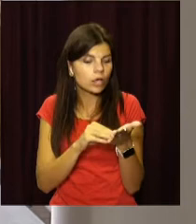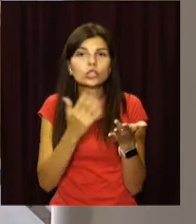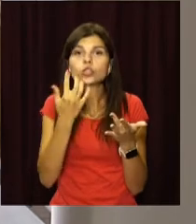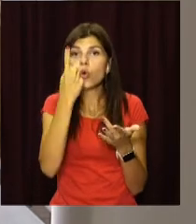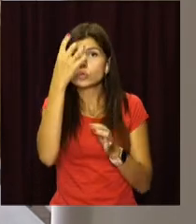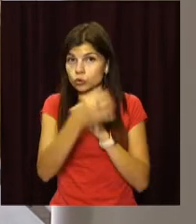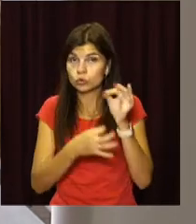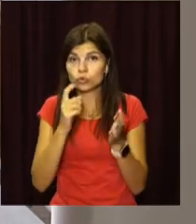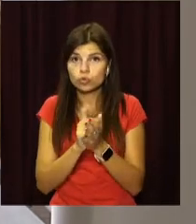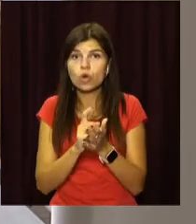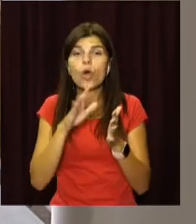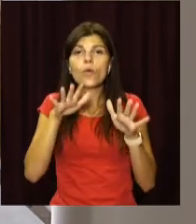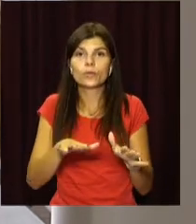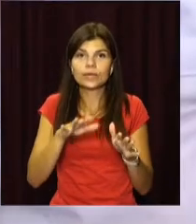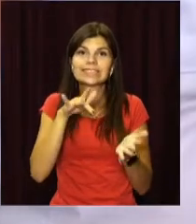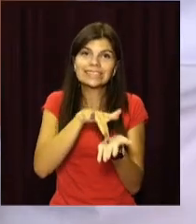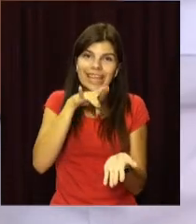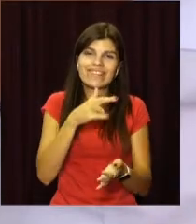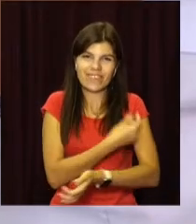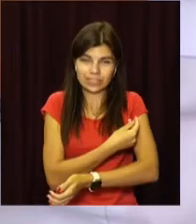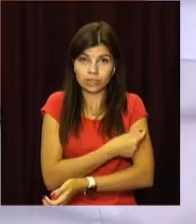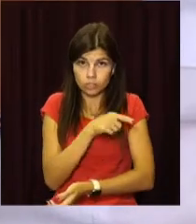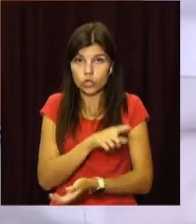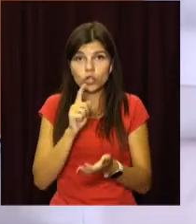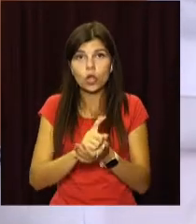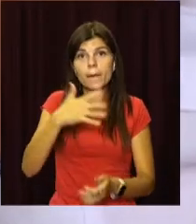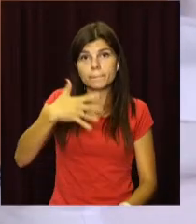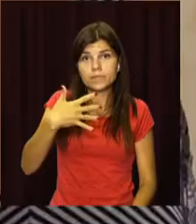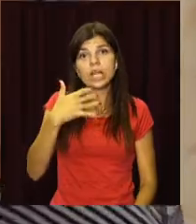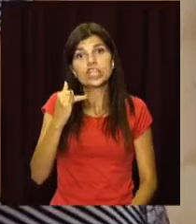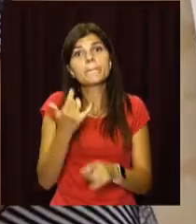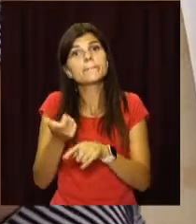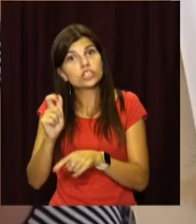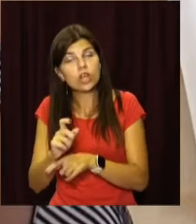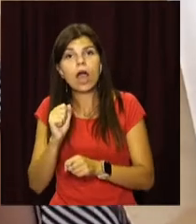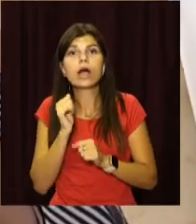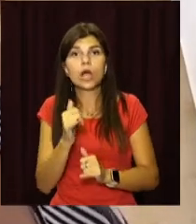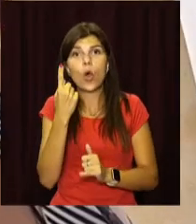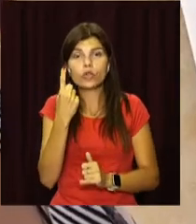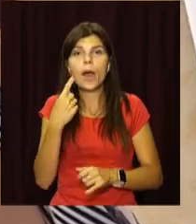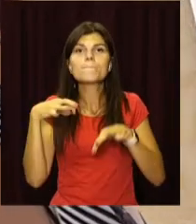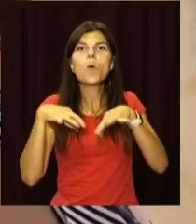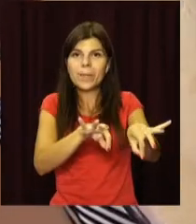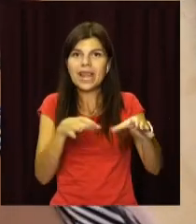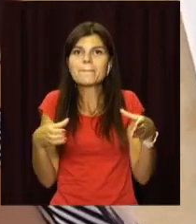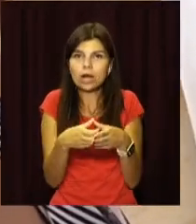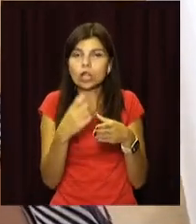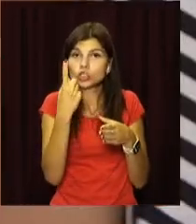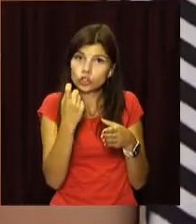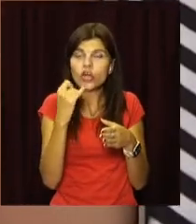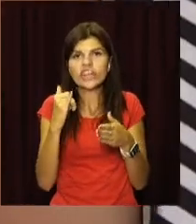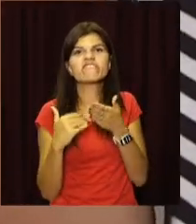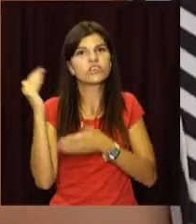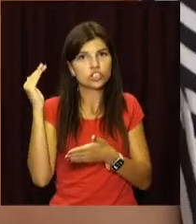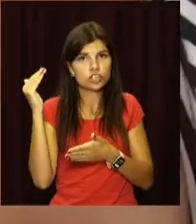добу для пункту щеплення та центру вакцинації – 50 і більше, а для однієї мобільної бригади – 100 і